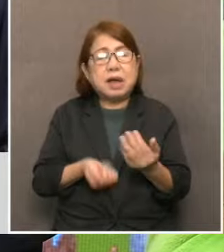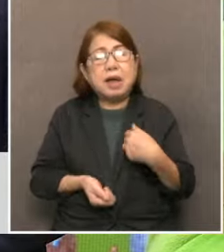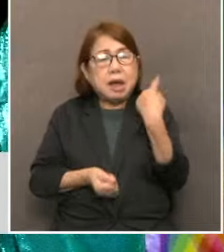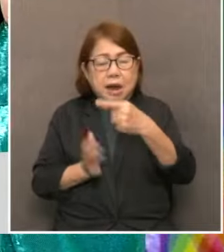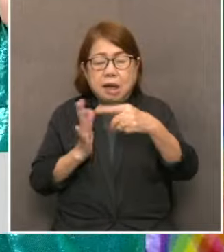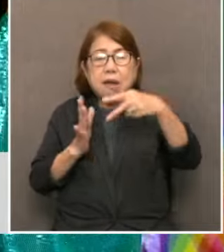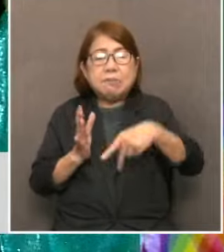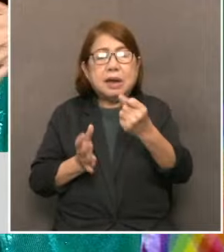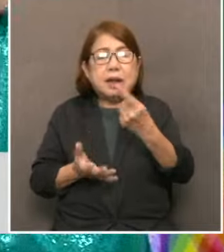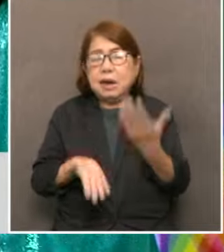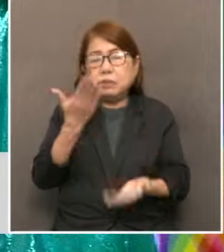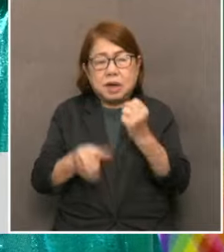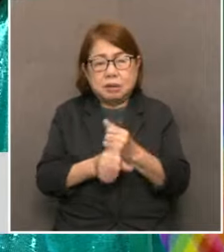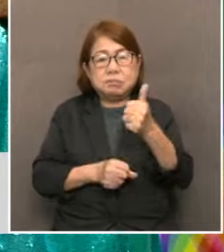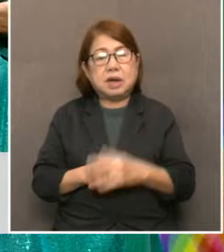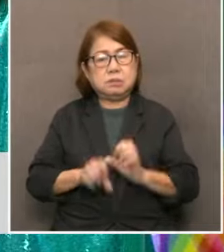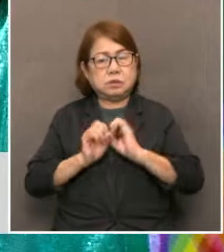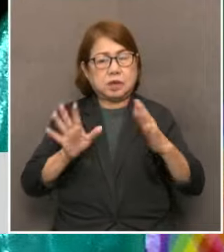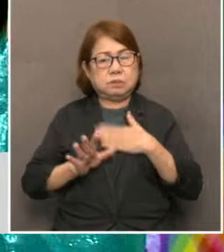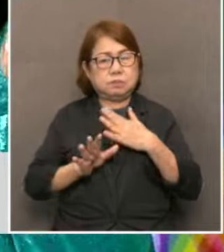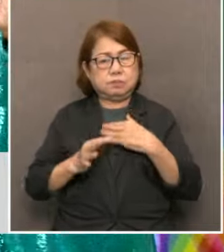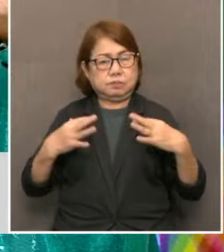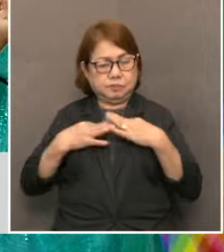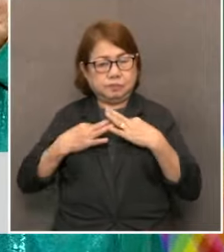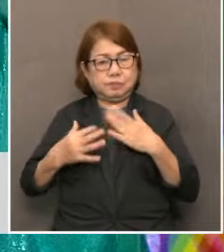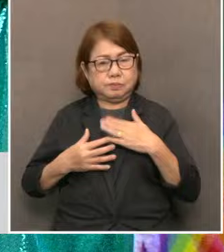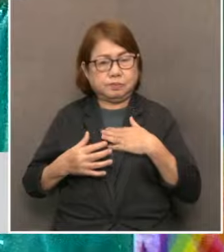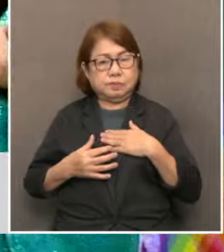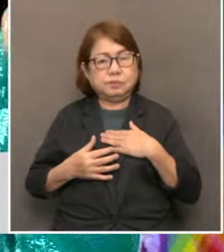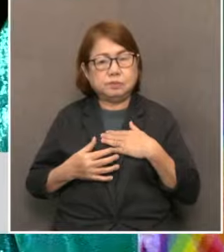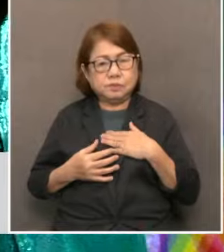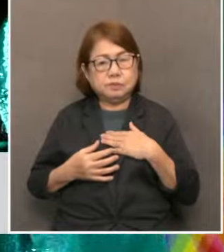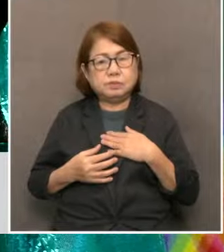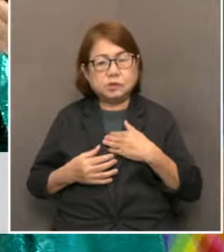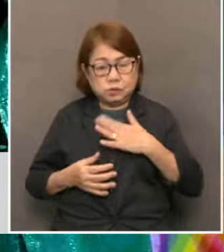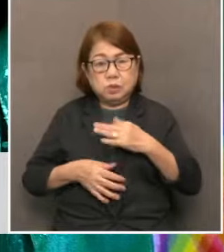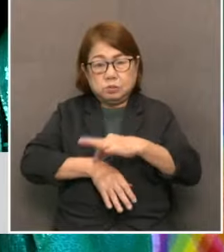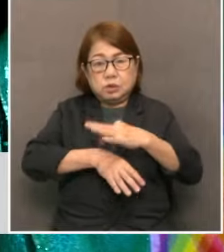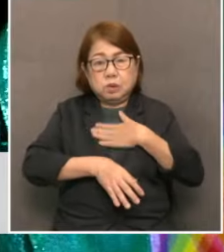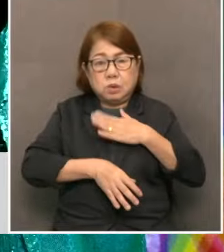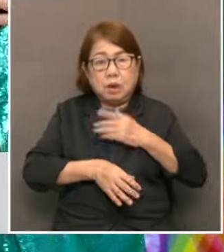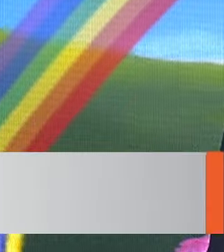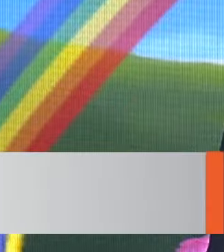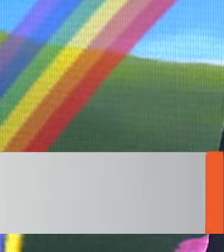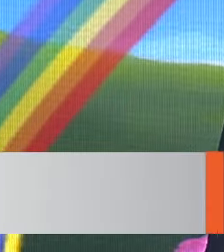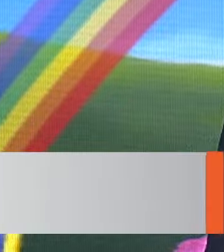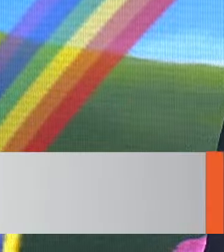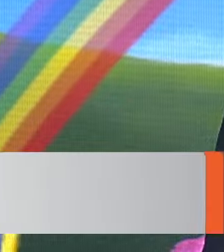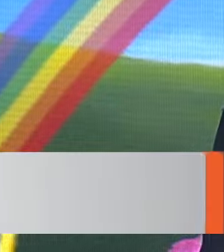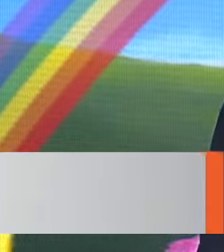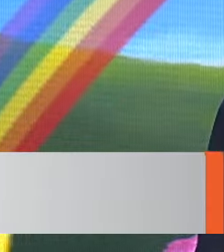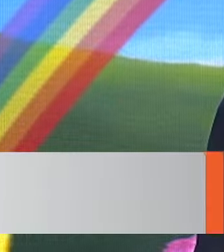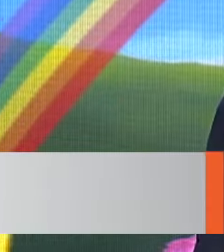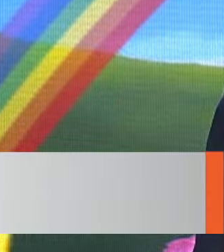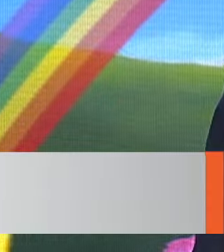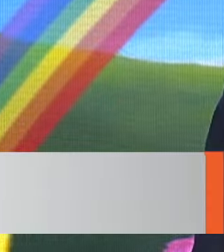หมดเพราะว่ามันคือการแสดงออกทางศิลปะบนดนร่างของตัวเองแล้วก็ทำออกมาเพื่อจะเตรนคนอื่นๆเพื่อให้คนอื่นเขเข้าใจว่า